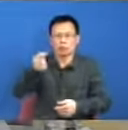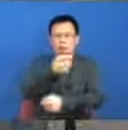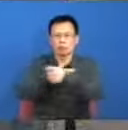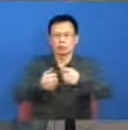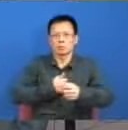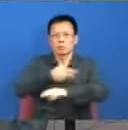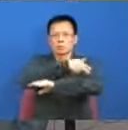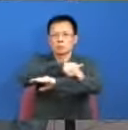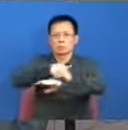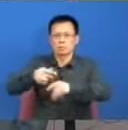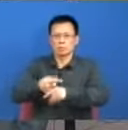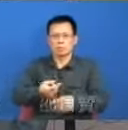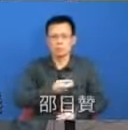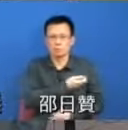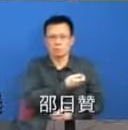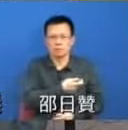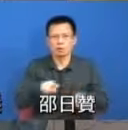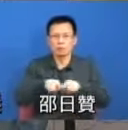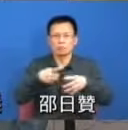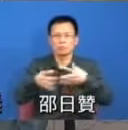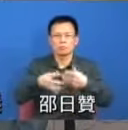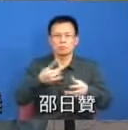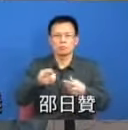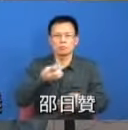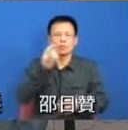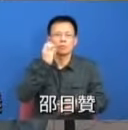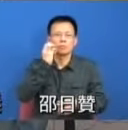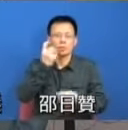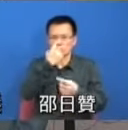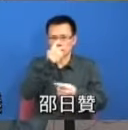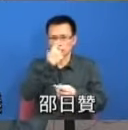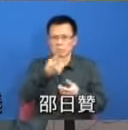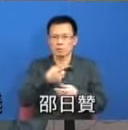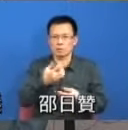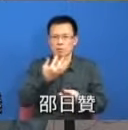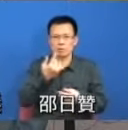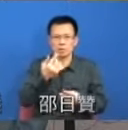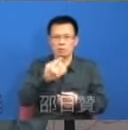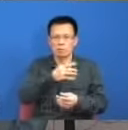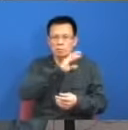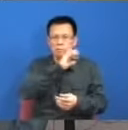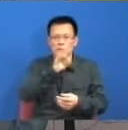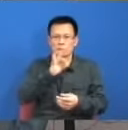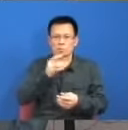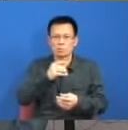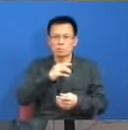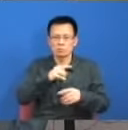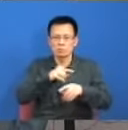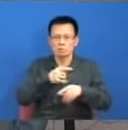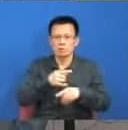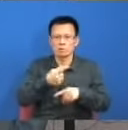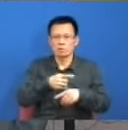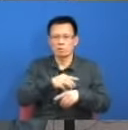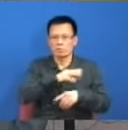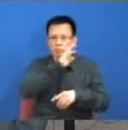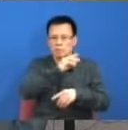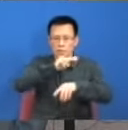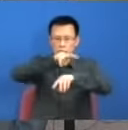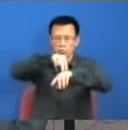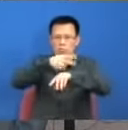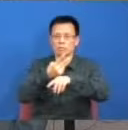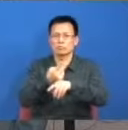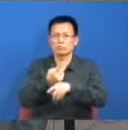案。咁我喺隔離呢位有我哋嘅同事阿 Michael，Michael 你已經有幾多鐘頭冇瞓覺？ 哇！我淨係瞓得兩個鐘就